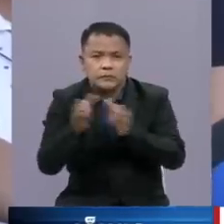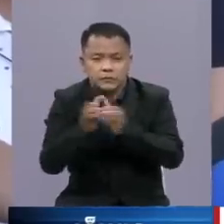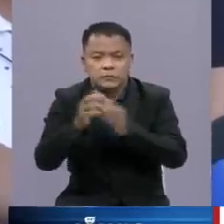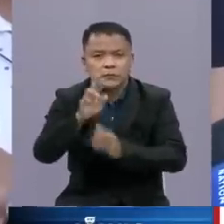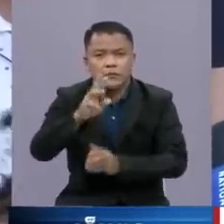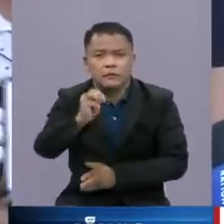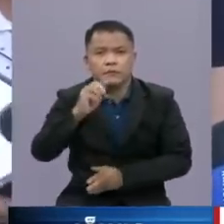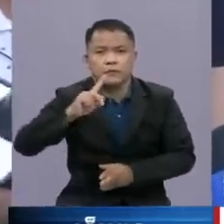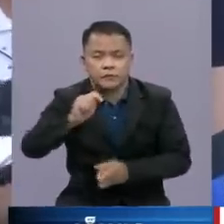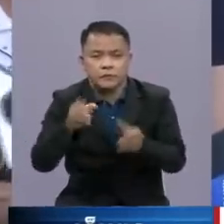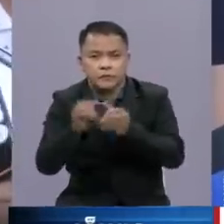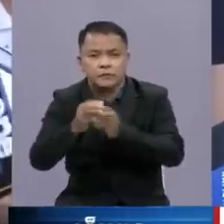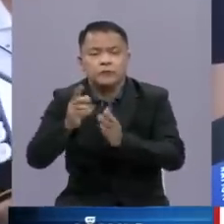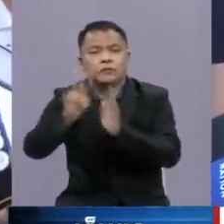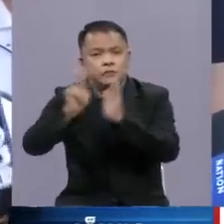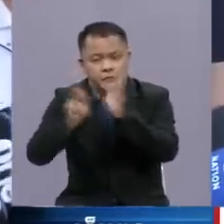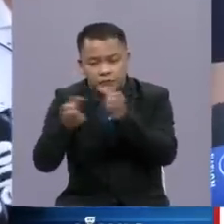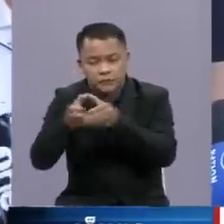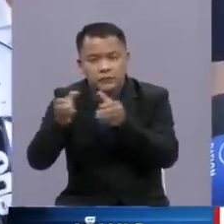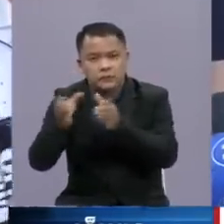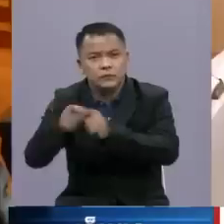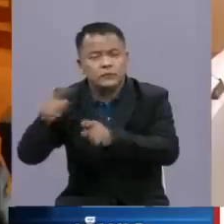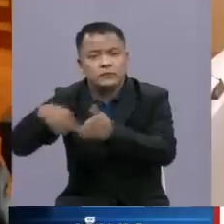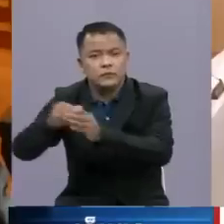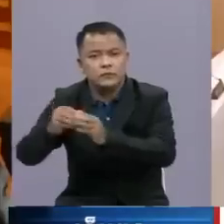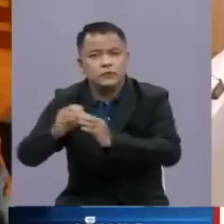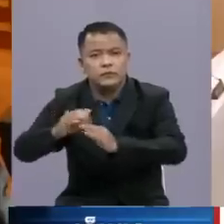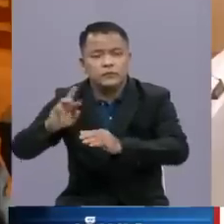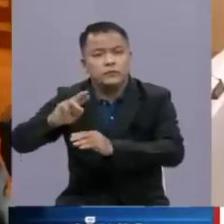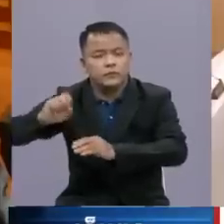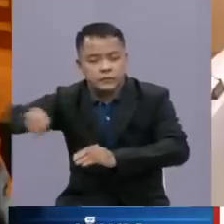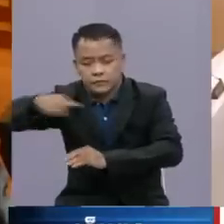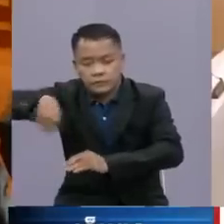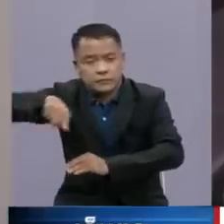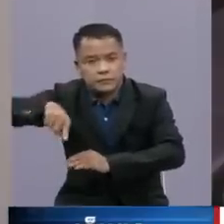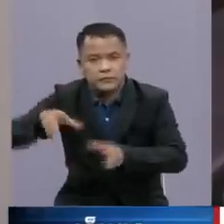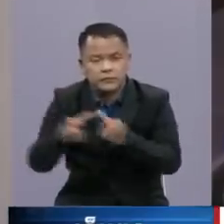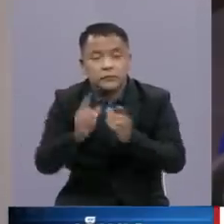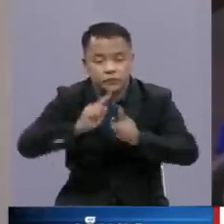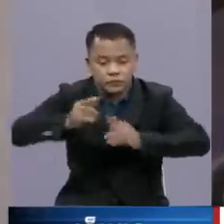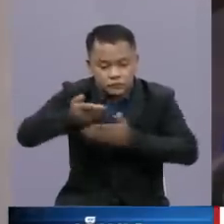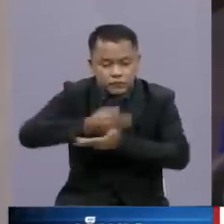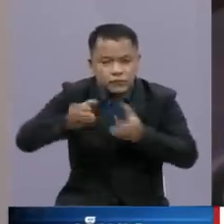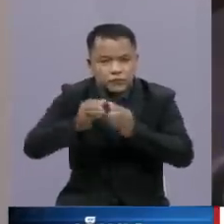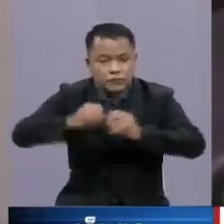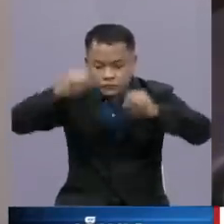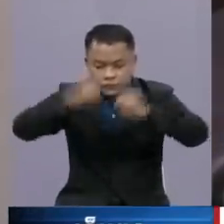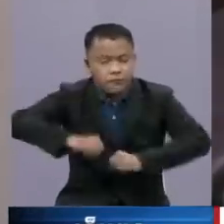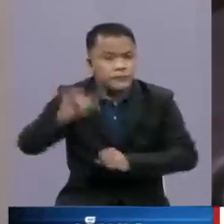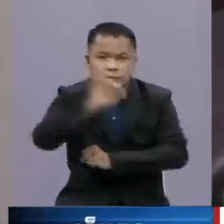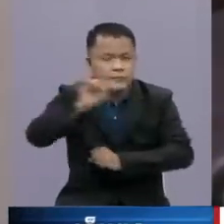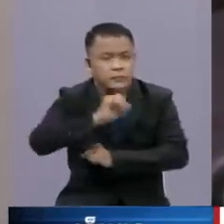ารัฐมนตรีโควต้าฝ่ายนิติบัญญัติแล้วก็โควต้าของบอร์ดรัฐวิสาหกิจด้วยในเมื่อการเจรจายังไม่ลงตัว